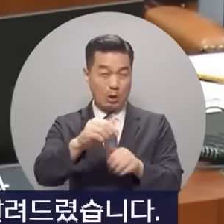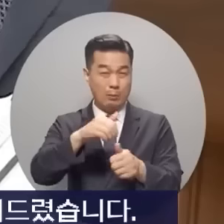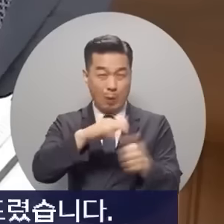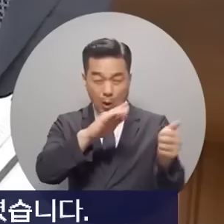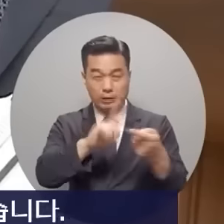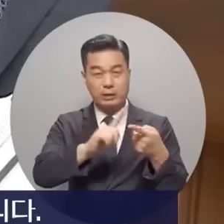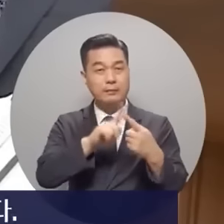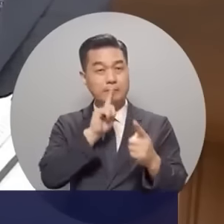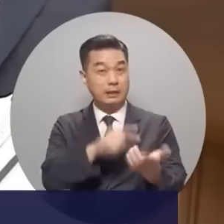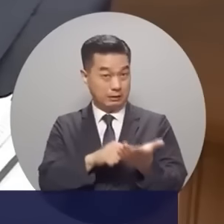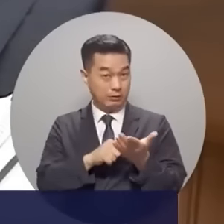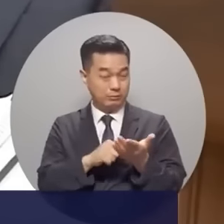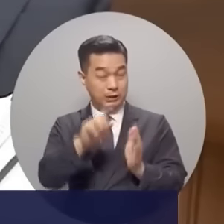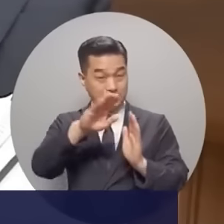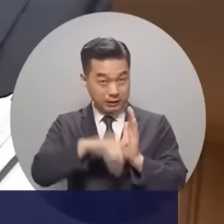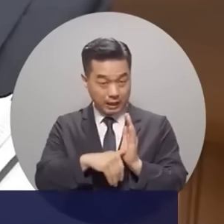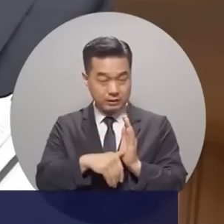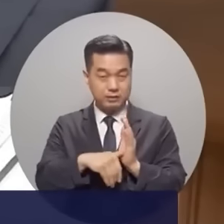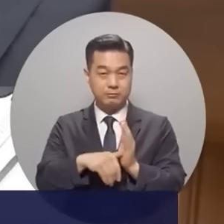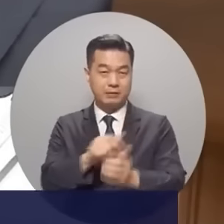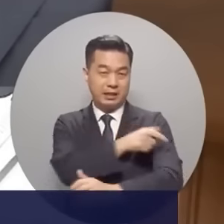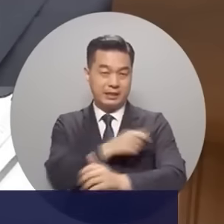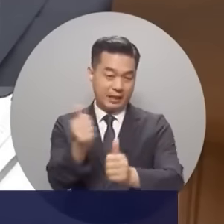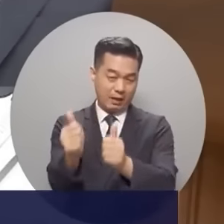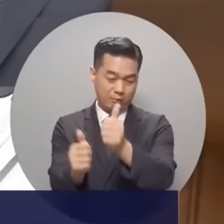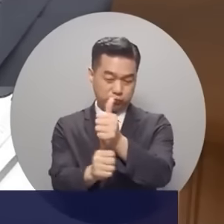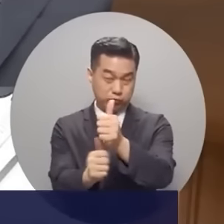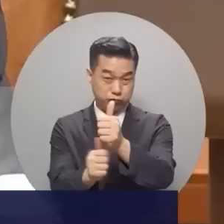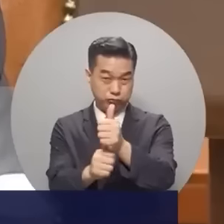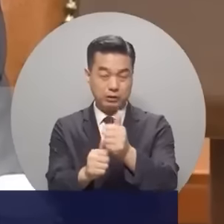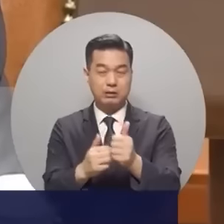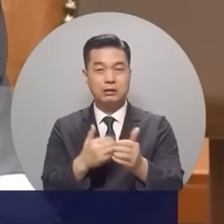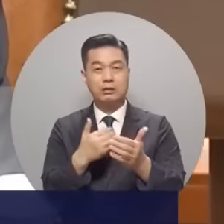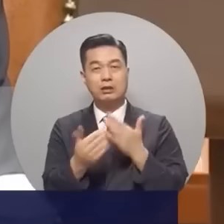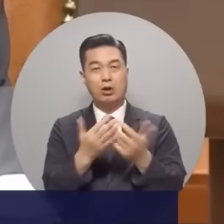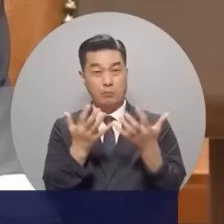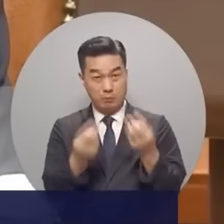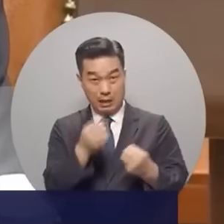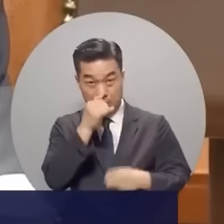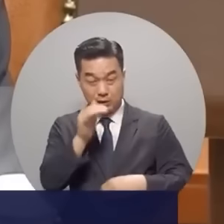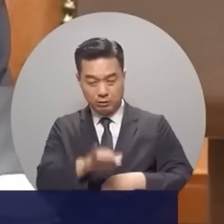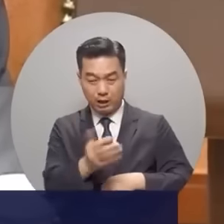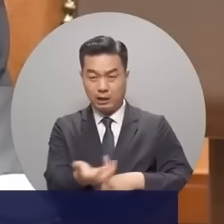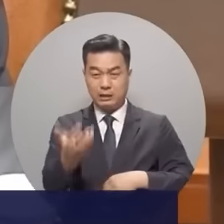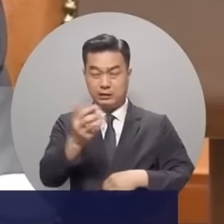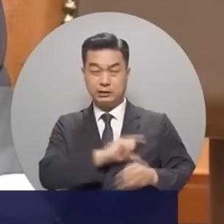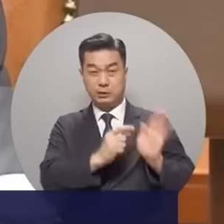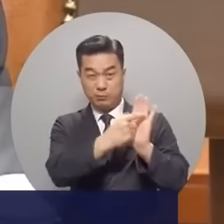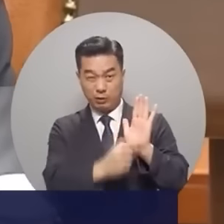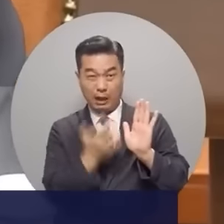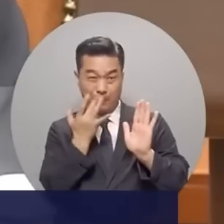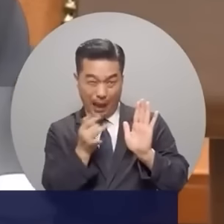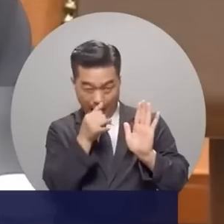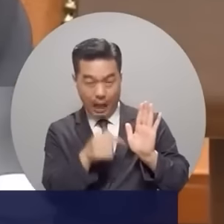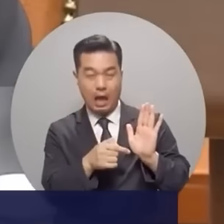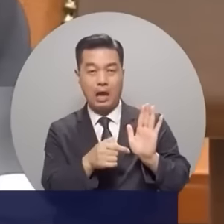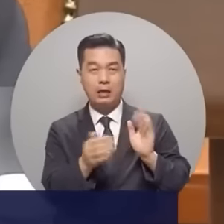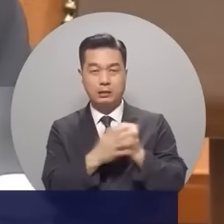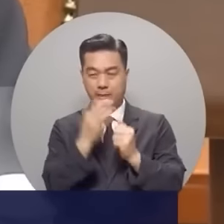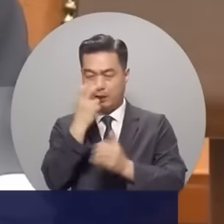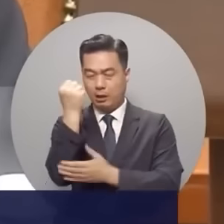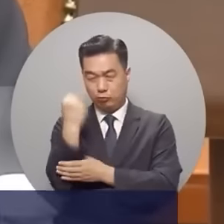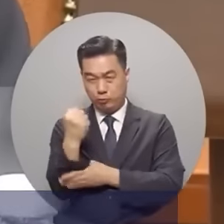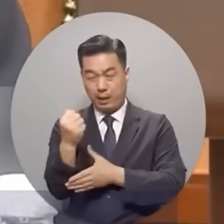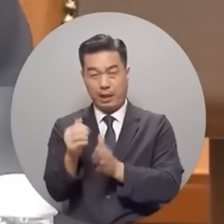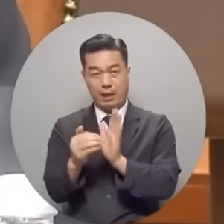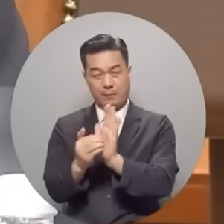제기됐습니다. 당시 부의사관급에선 최고 연차였던 고인이 고위공무원단 승진 명단에서 누락됐고 부패방지 업무에서